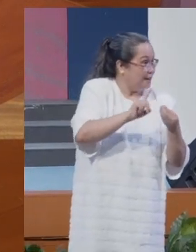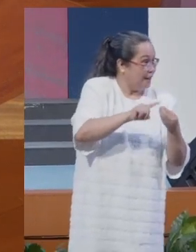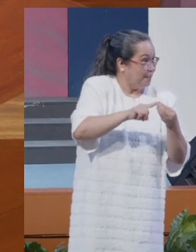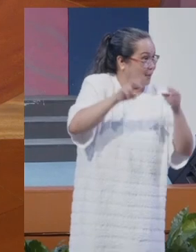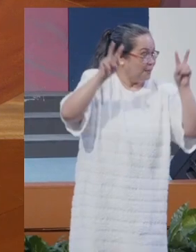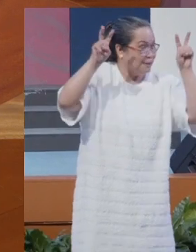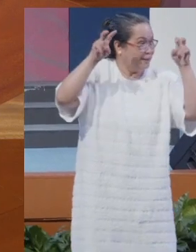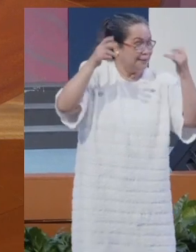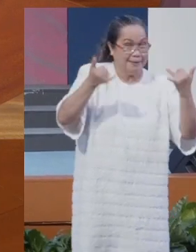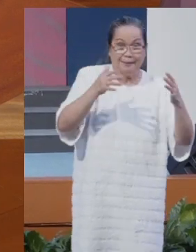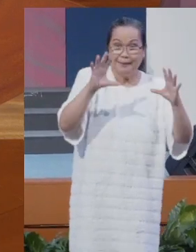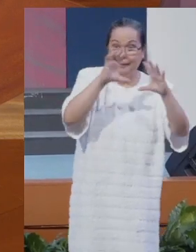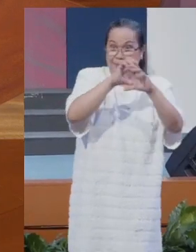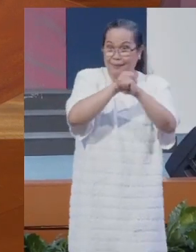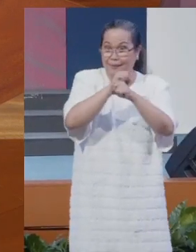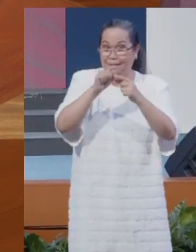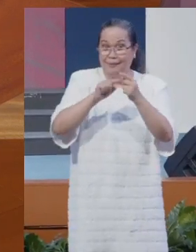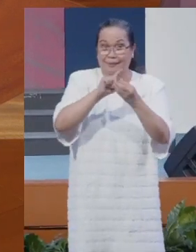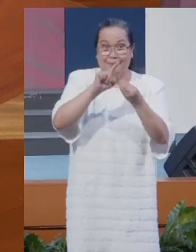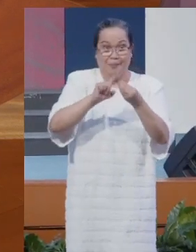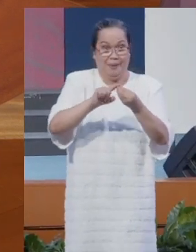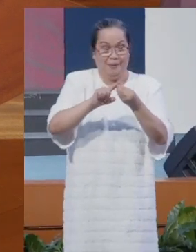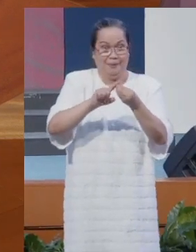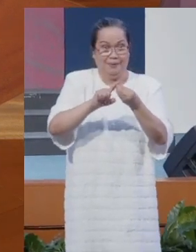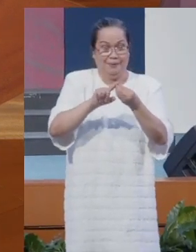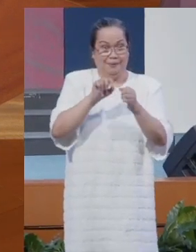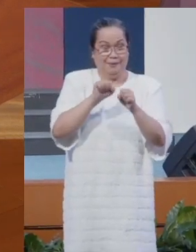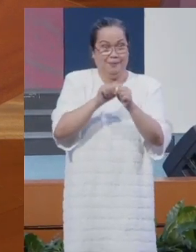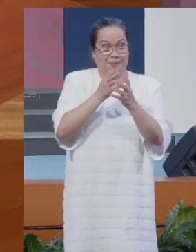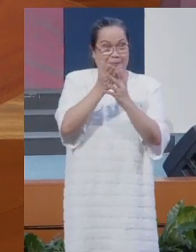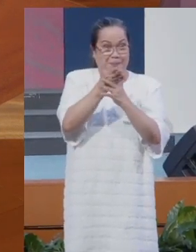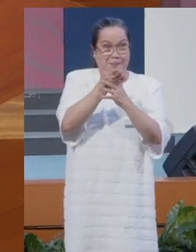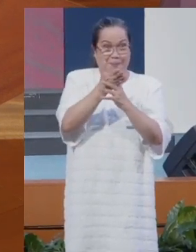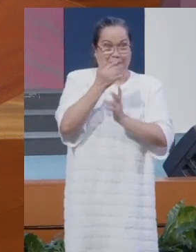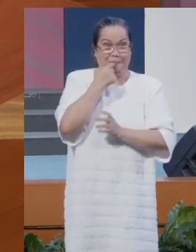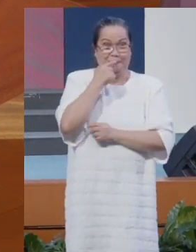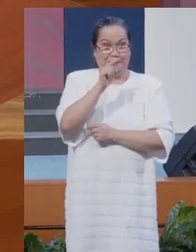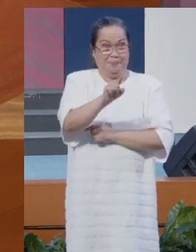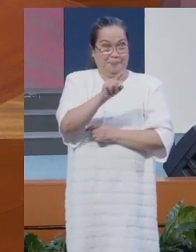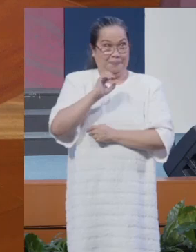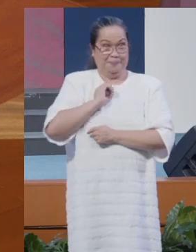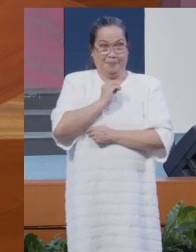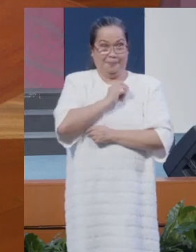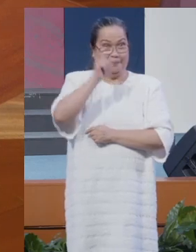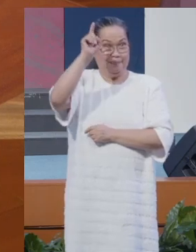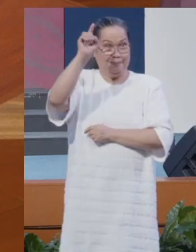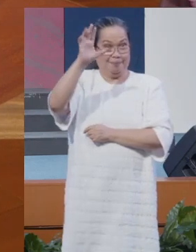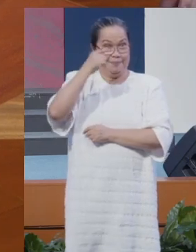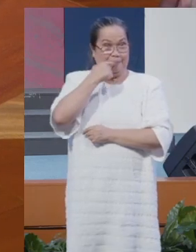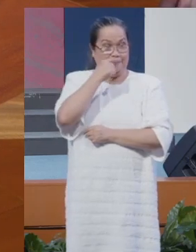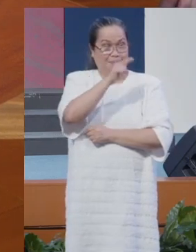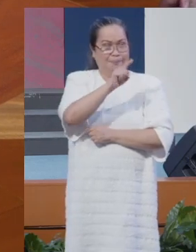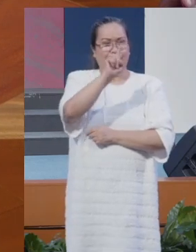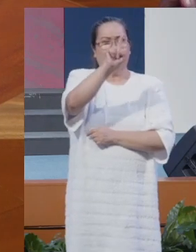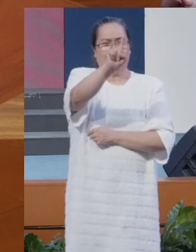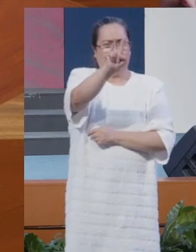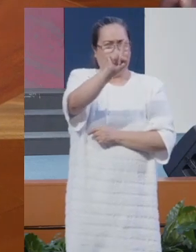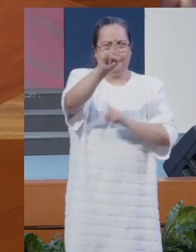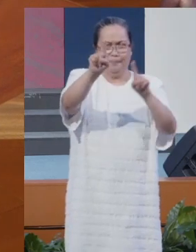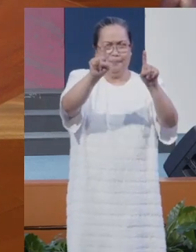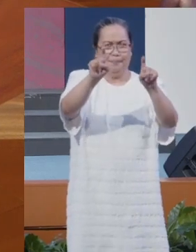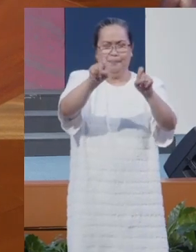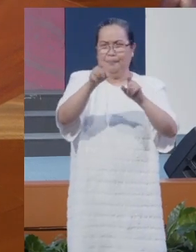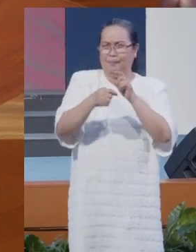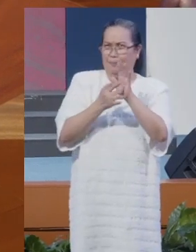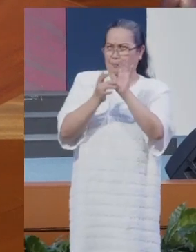ng ating teksto ngayong hapong ito. Sa pamamagitan ng pagsagot ng ating Panginoon sa isang tanong tungkol